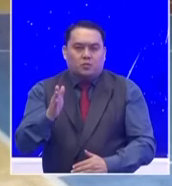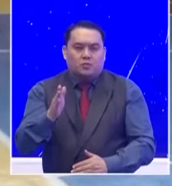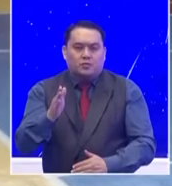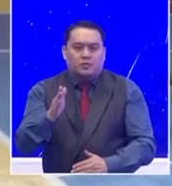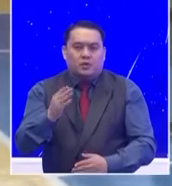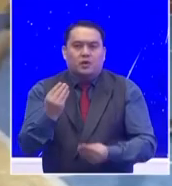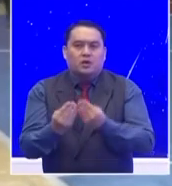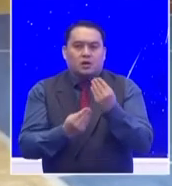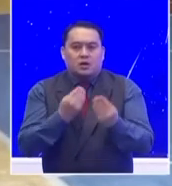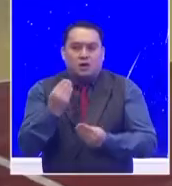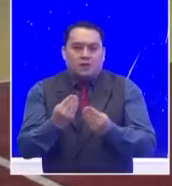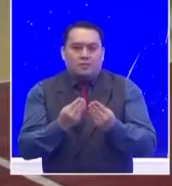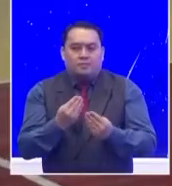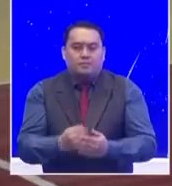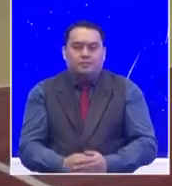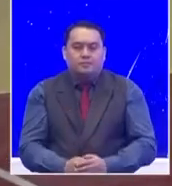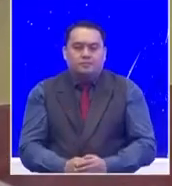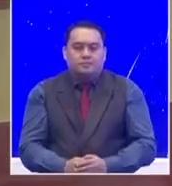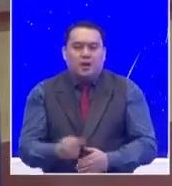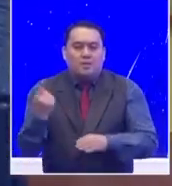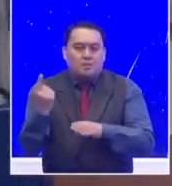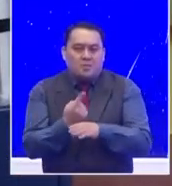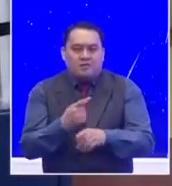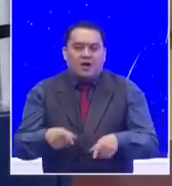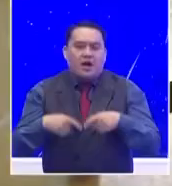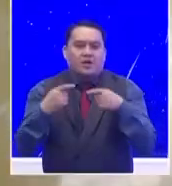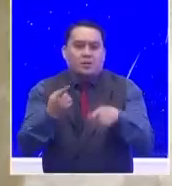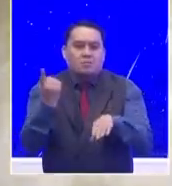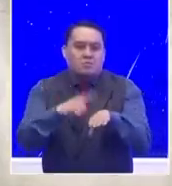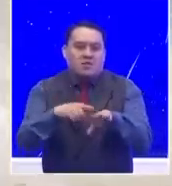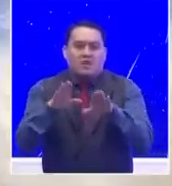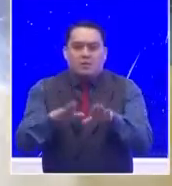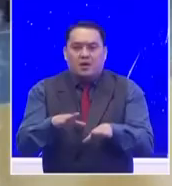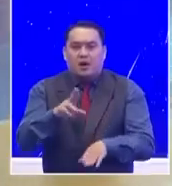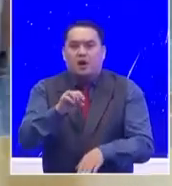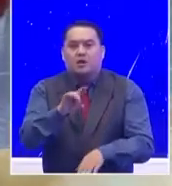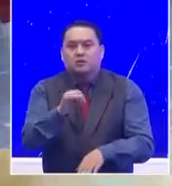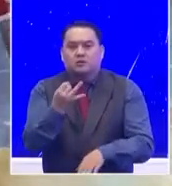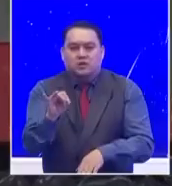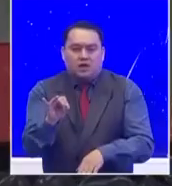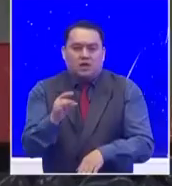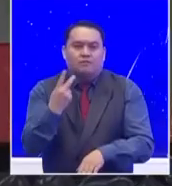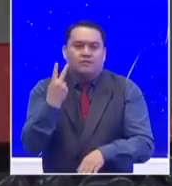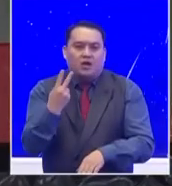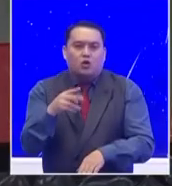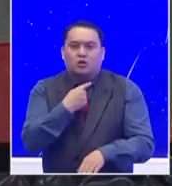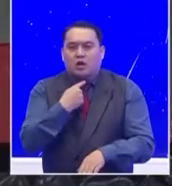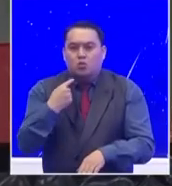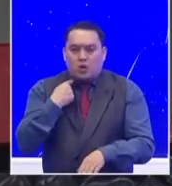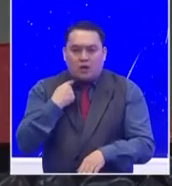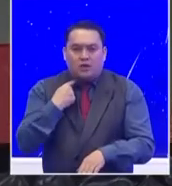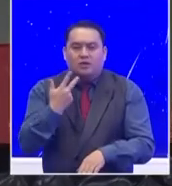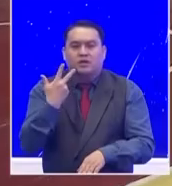посоперничать, играми вырасти. По итогам первого этапа на первой строчке в рейтинге команда Карасайского района. Второе место занимает Талдыкурганская